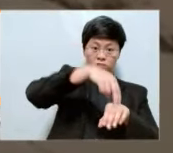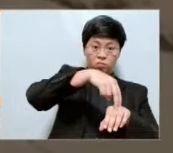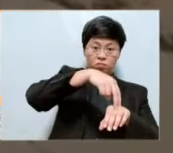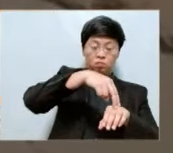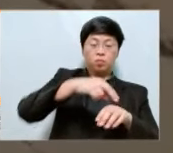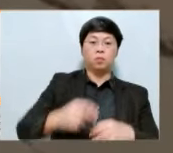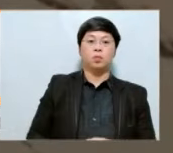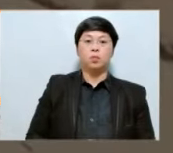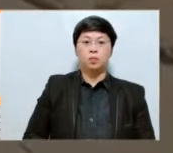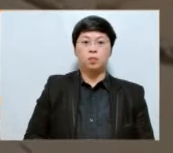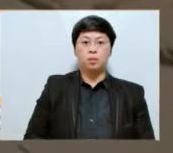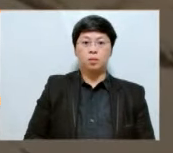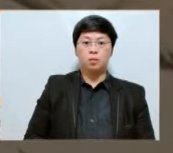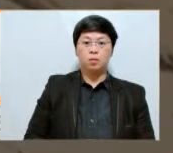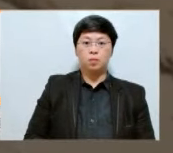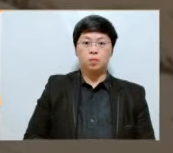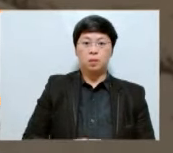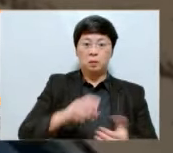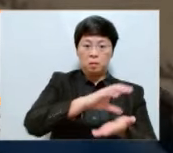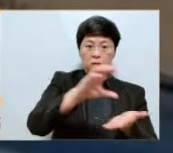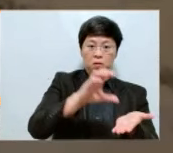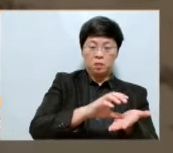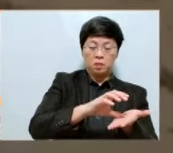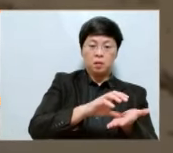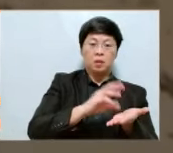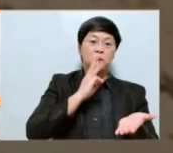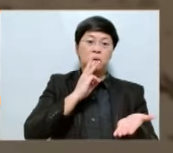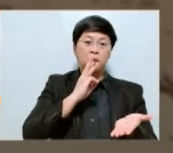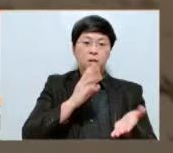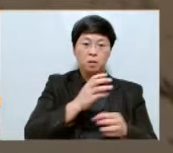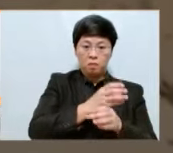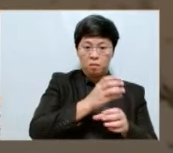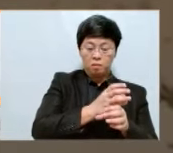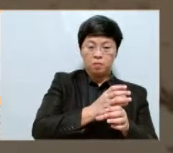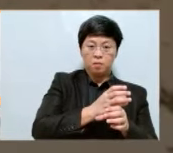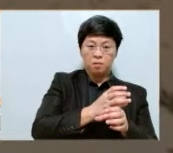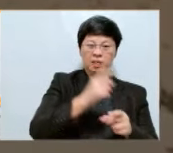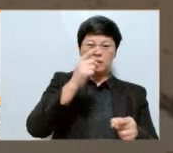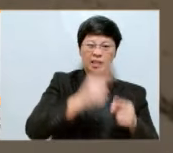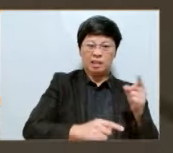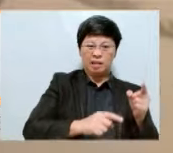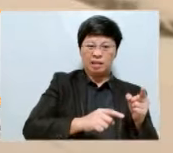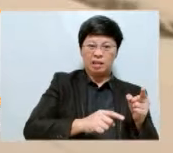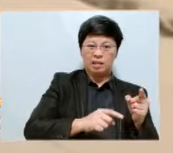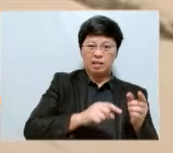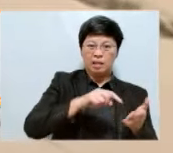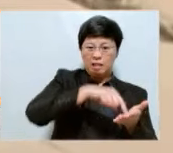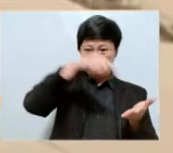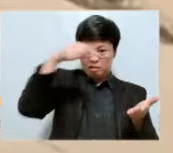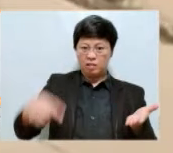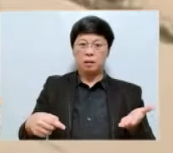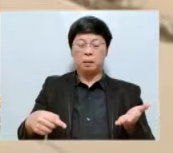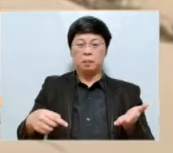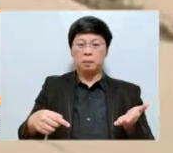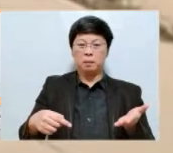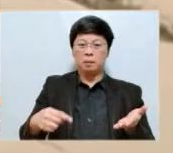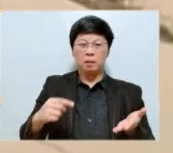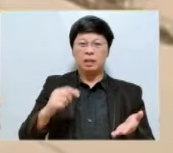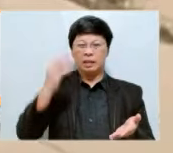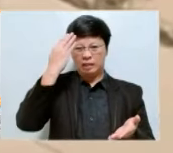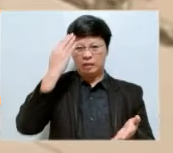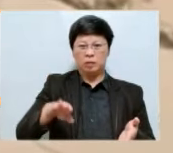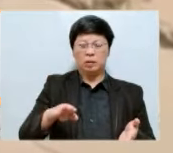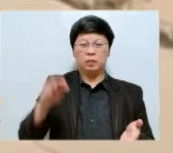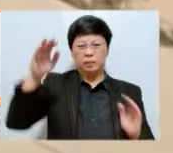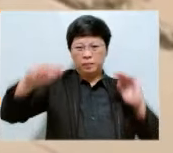Napunta na sa gitna ng tubigan ang sasakyan pero hindi makatalo ng driver dahil hindi siya marunong lumangoy. Makalipas ang ilang minuto, isang